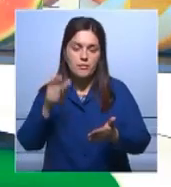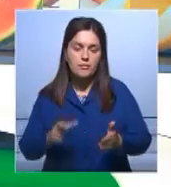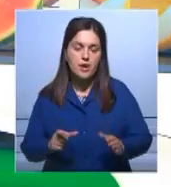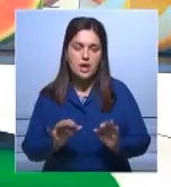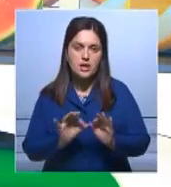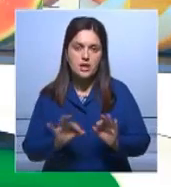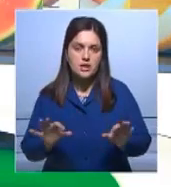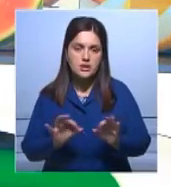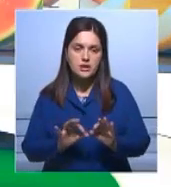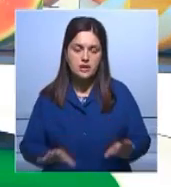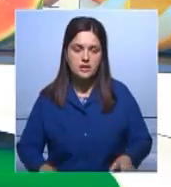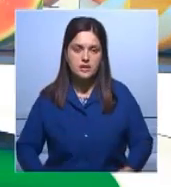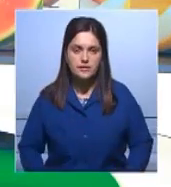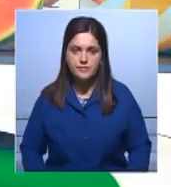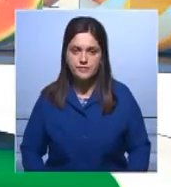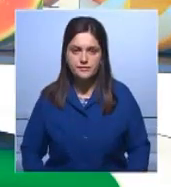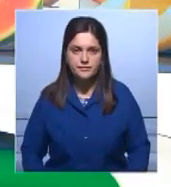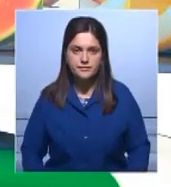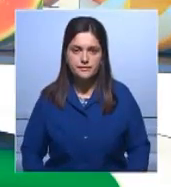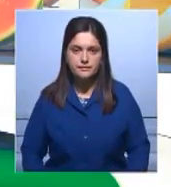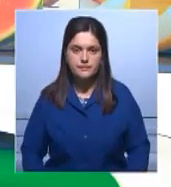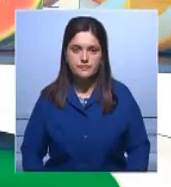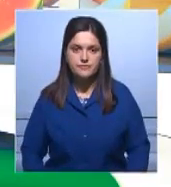О ягодном рае Катерина Попкова.